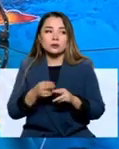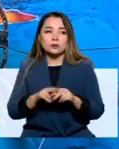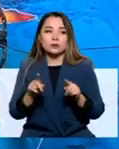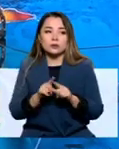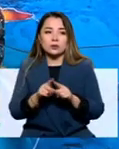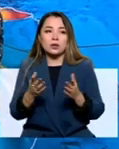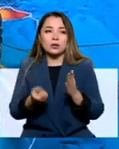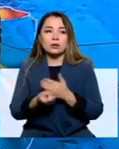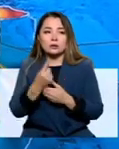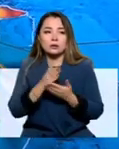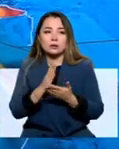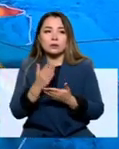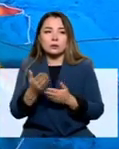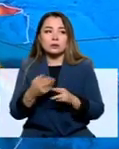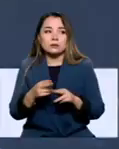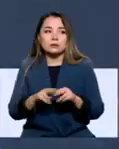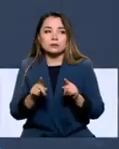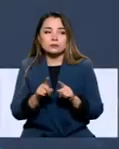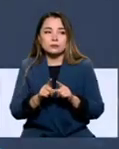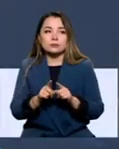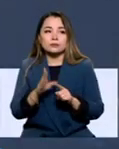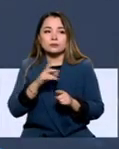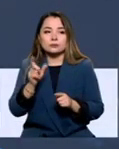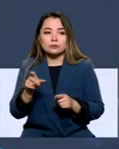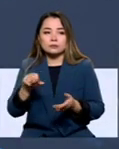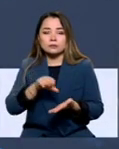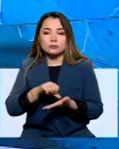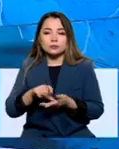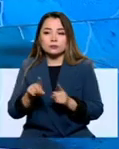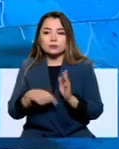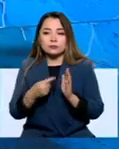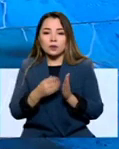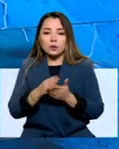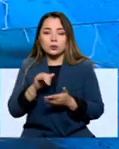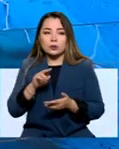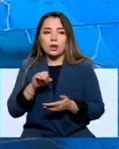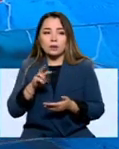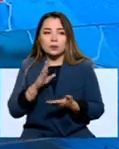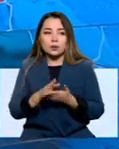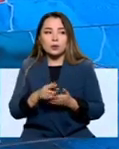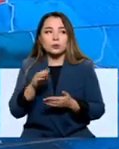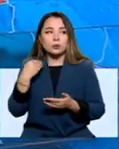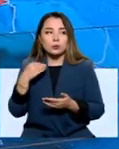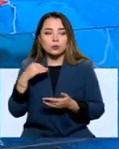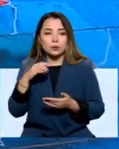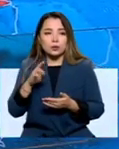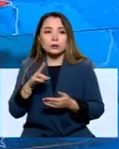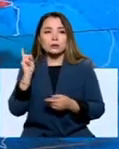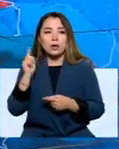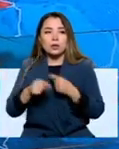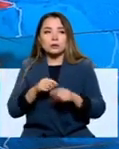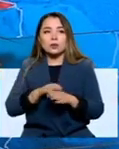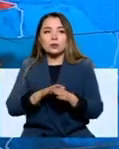дүйнөсү кандай болуш керек, кандай биз ага реакция жасашыбыз керек деп. Түрк тайм, ягъни түрк дәвери деп жатырбыз. Энди осы